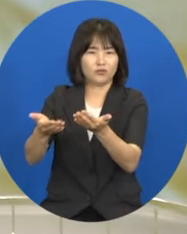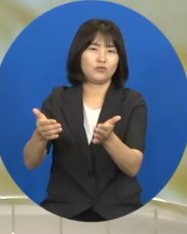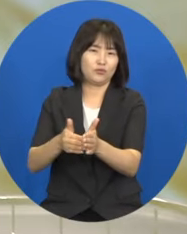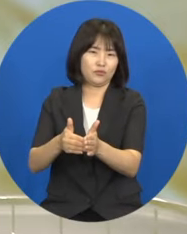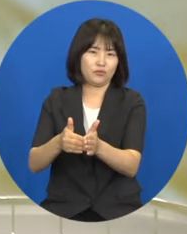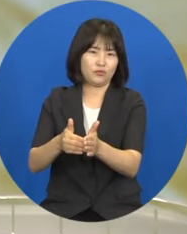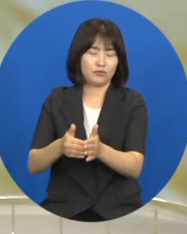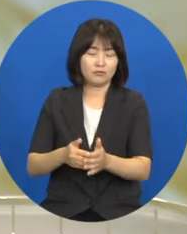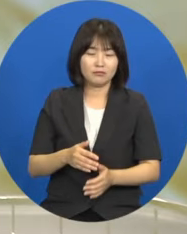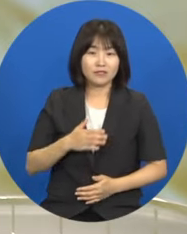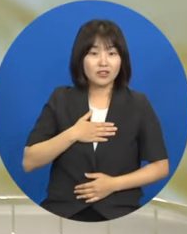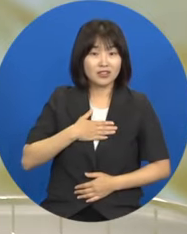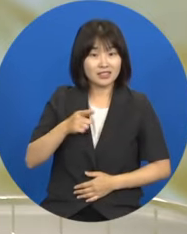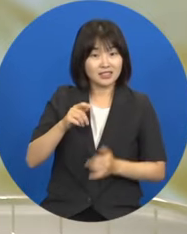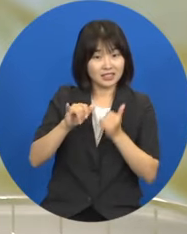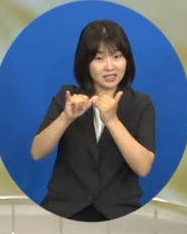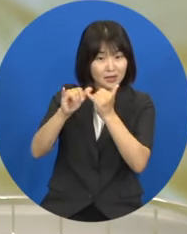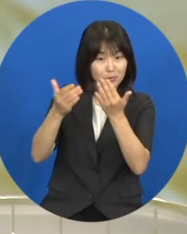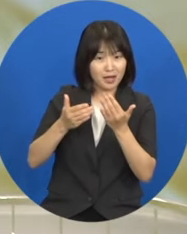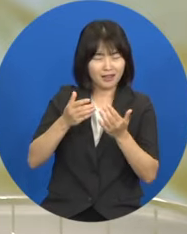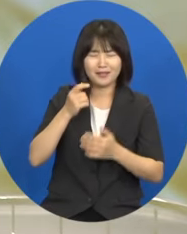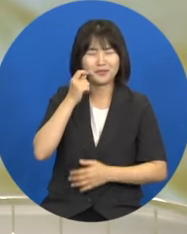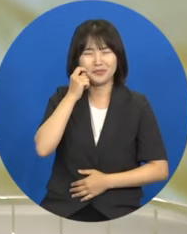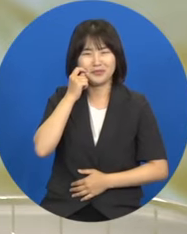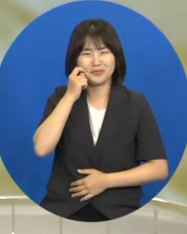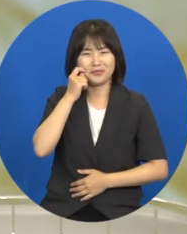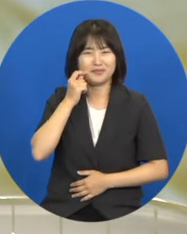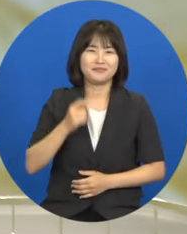근데 저는 그 상을 못 받았습니다.